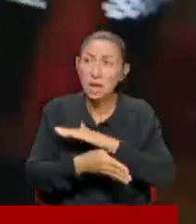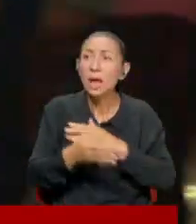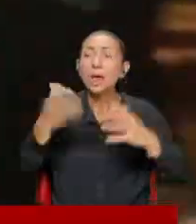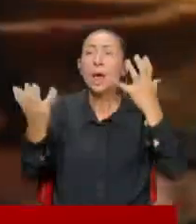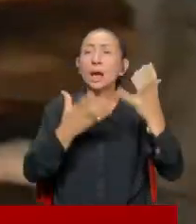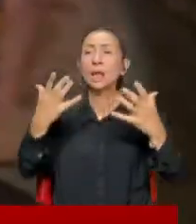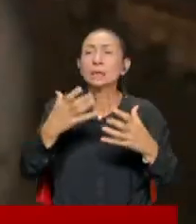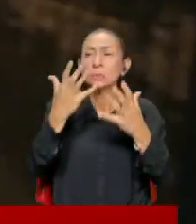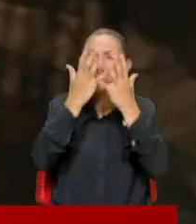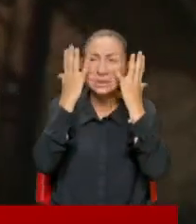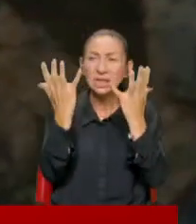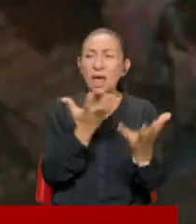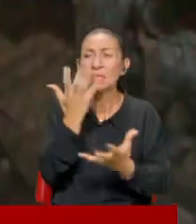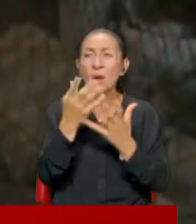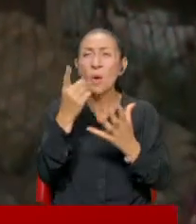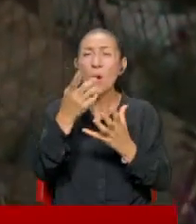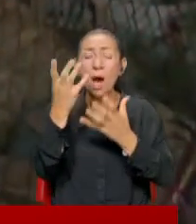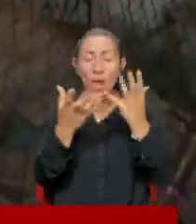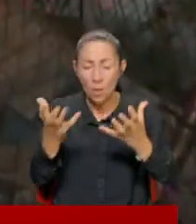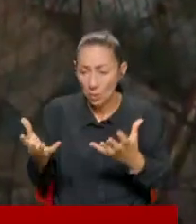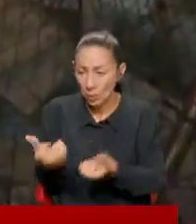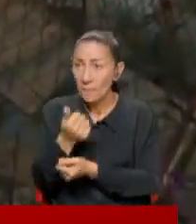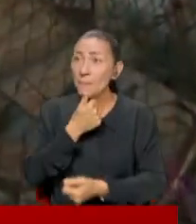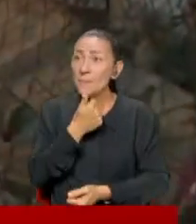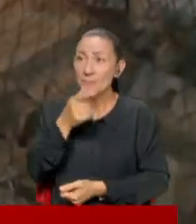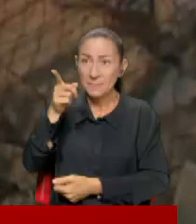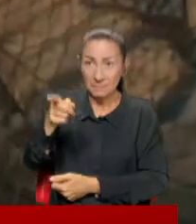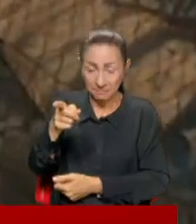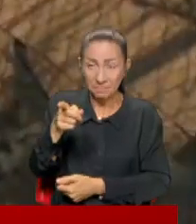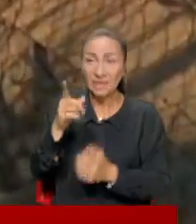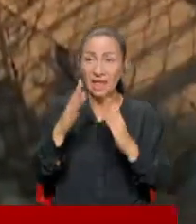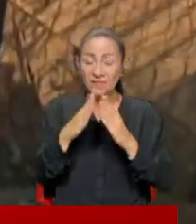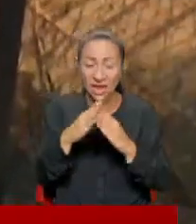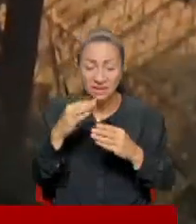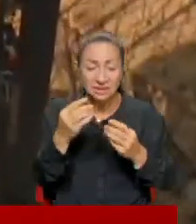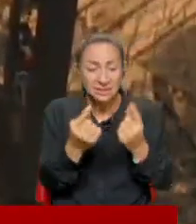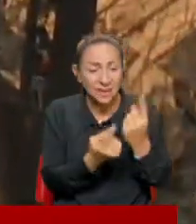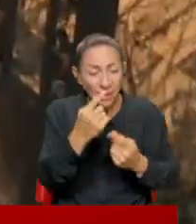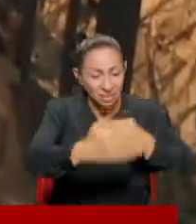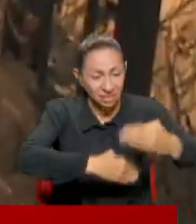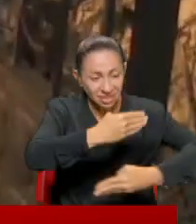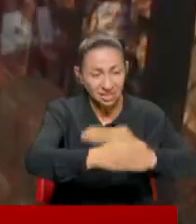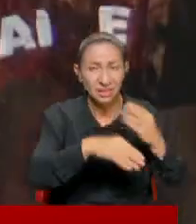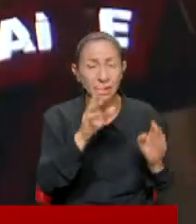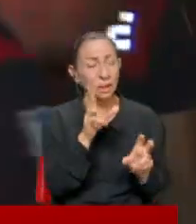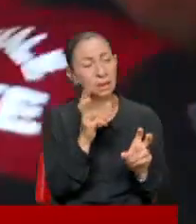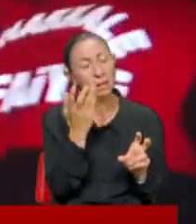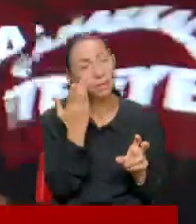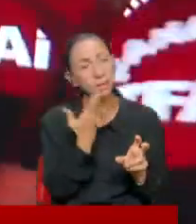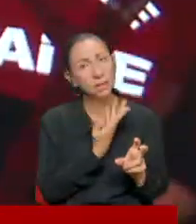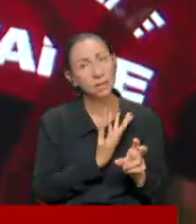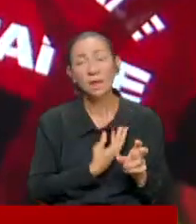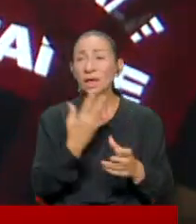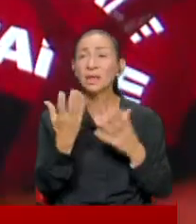kaldı, yaralandı. Şimdi o alevlerden kurtarılan evinde ve samanlığında geri kalanlara bakıyor.